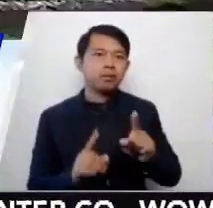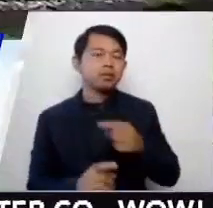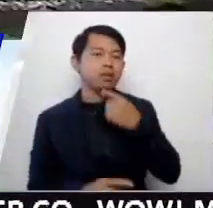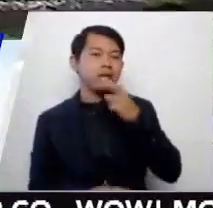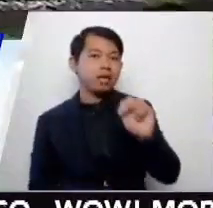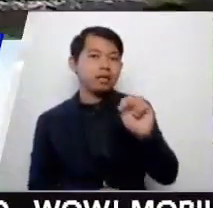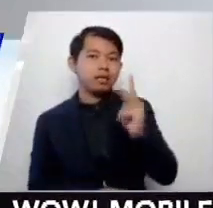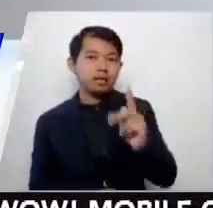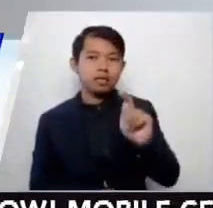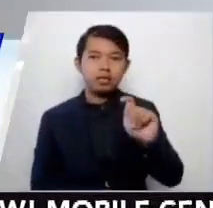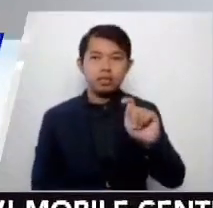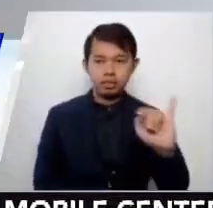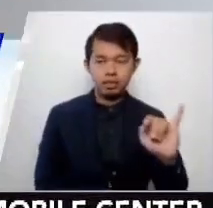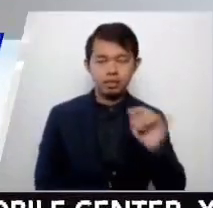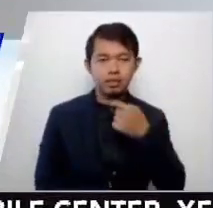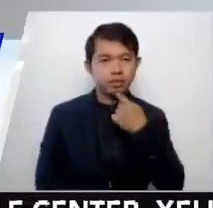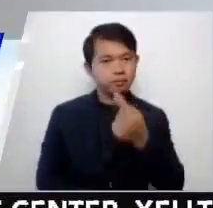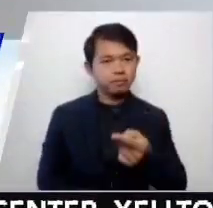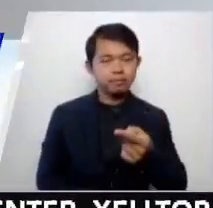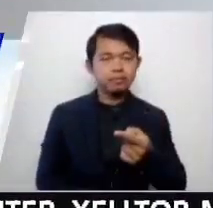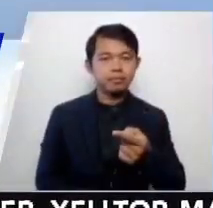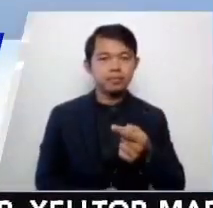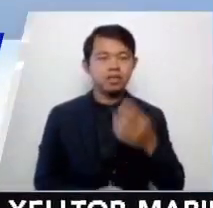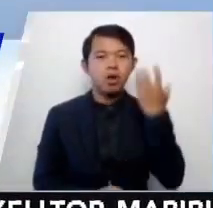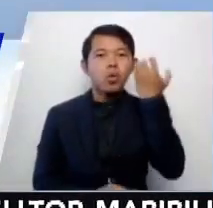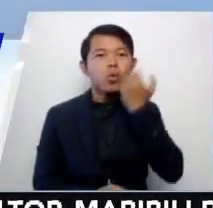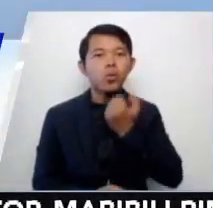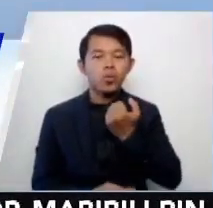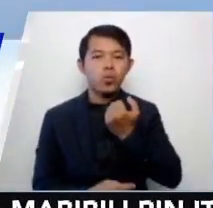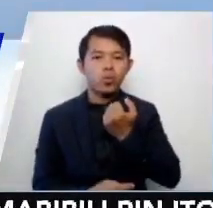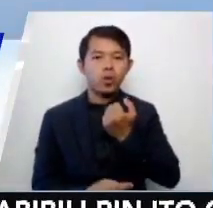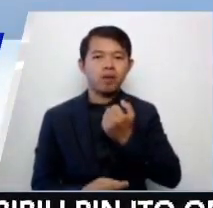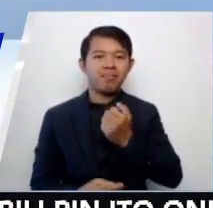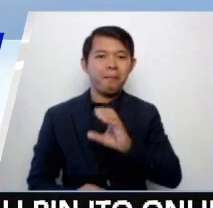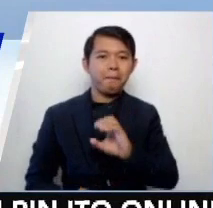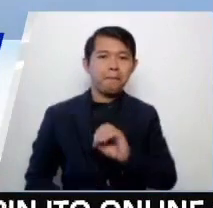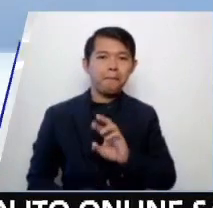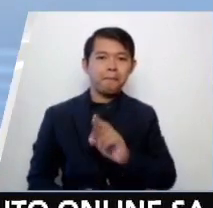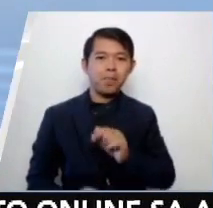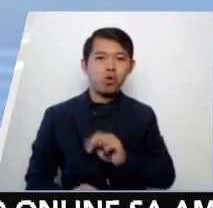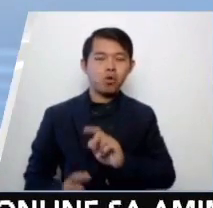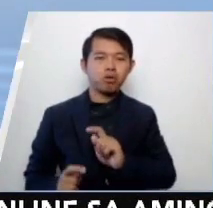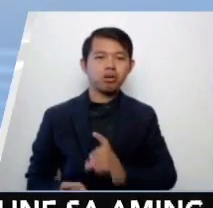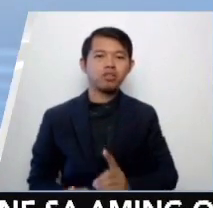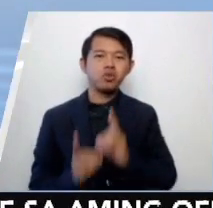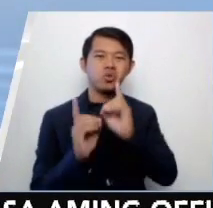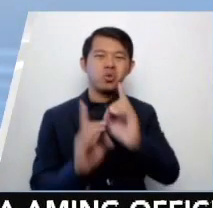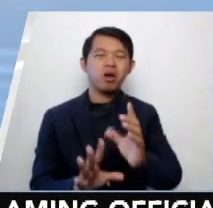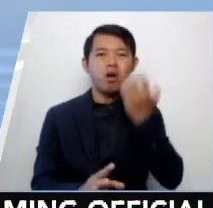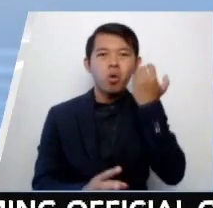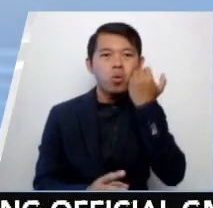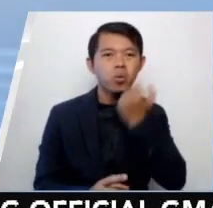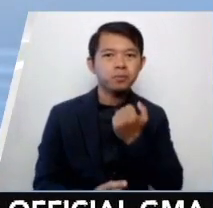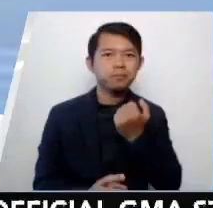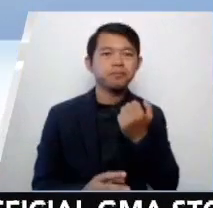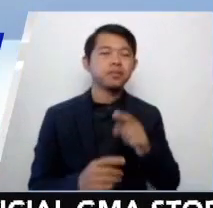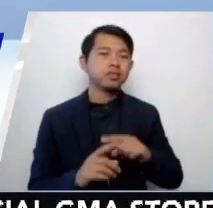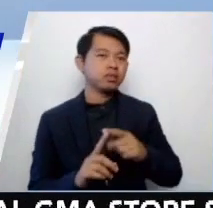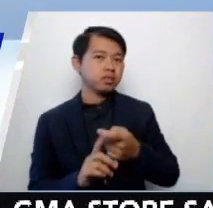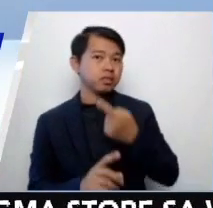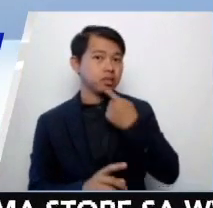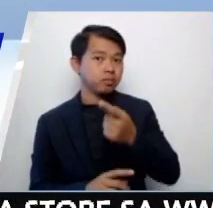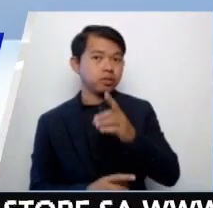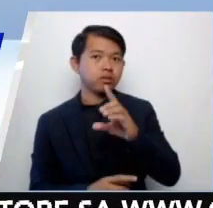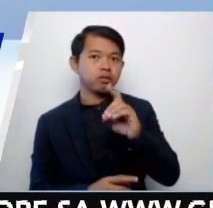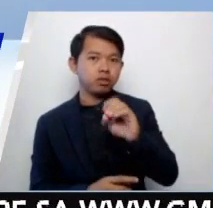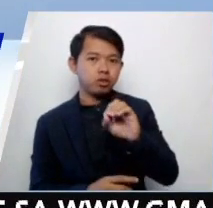o NKTI kulang ang mga organ donor sa bansa sa datos ng Health Department as of February